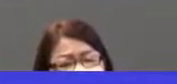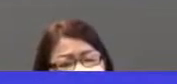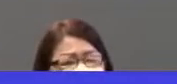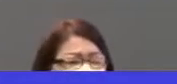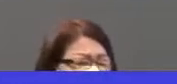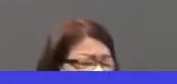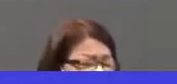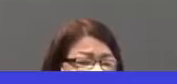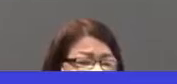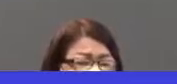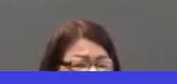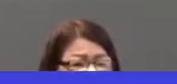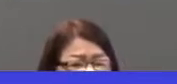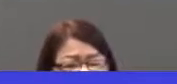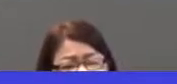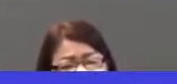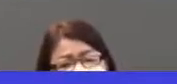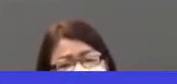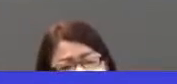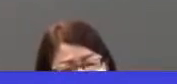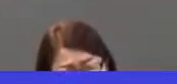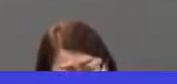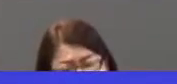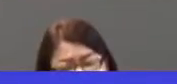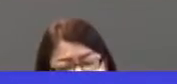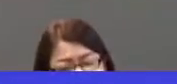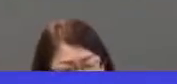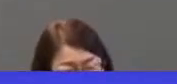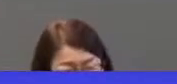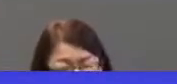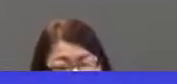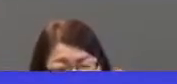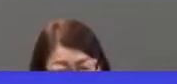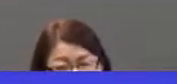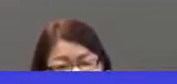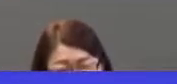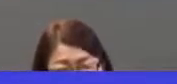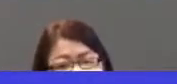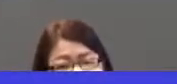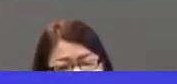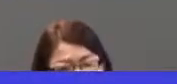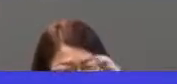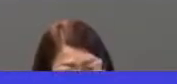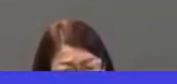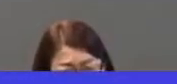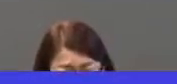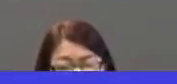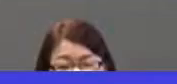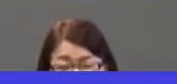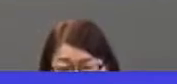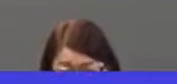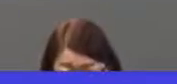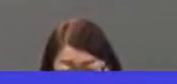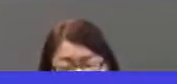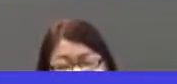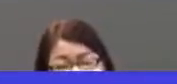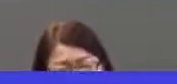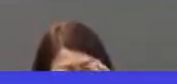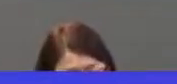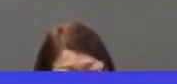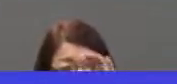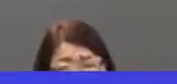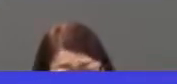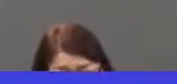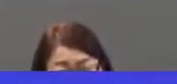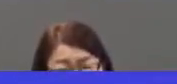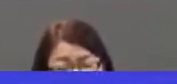ว ก็เห็นว่าระหว่างที่คุมตัวอยู่กับพนักงานสอบสวนนะ ค่ะ คุณสุนทรก็ให้สัมภาษณ์นะคุณเอว่าท่านก็ไม่ได้หนีไ